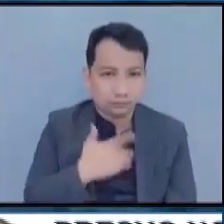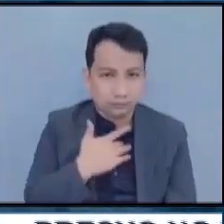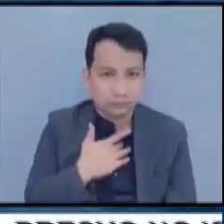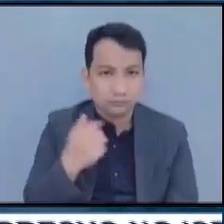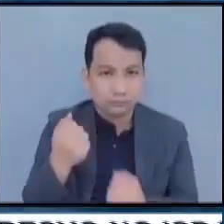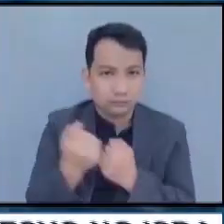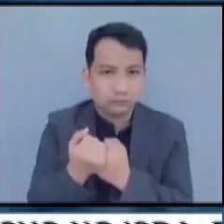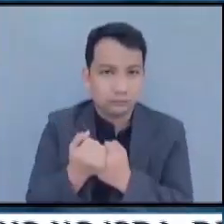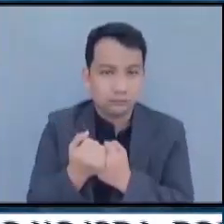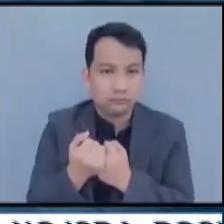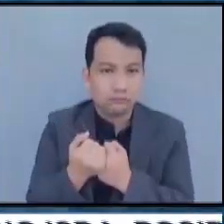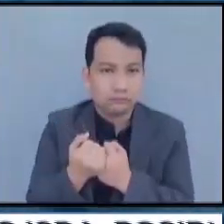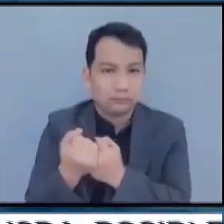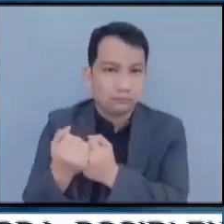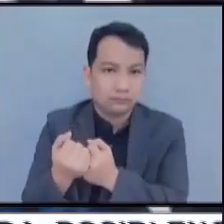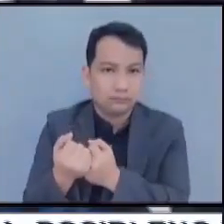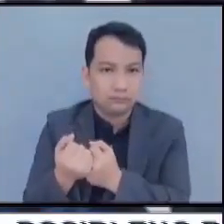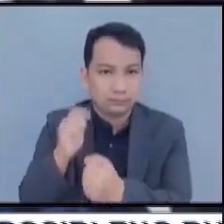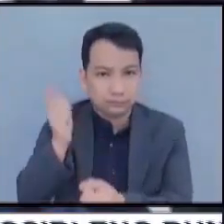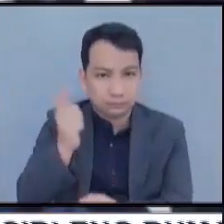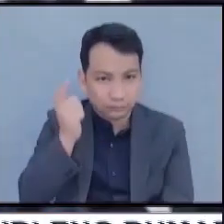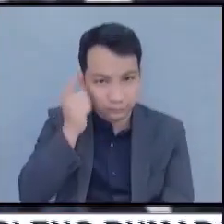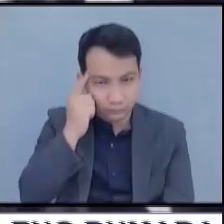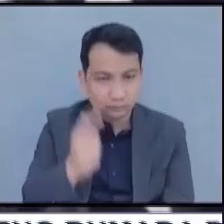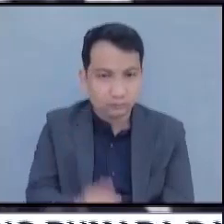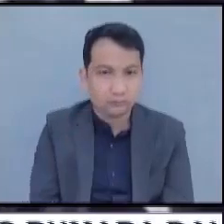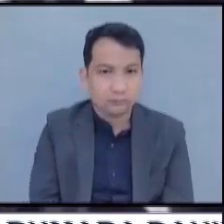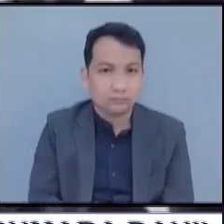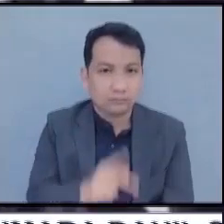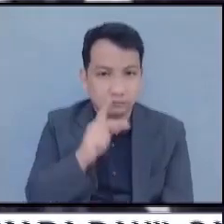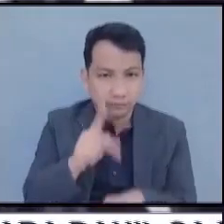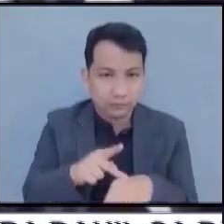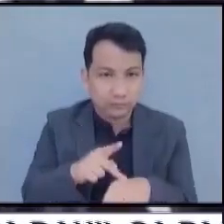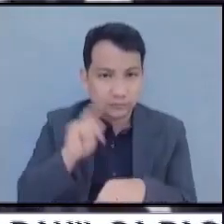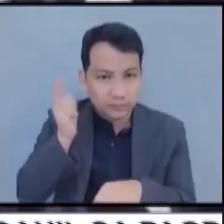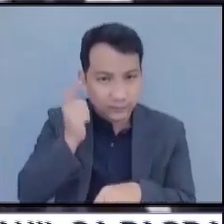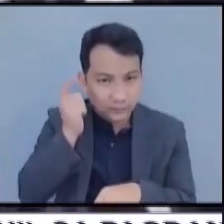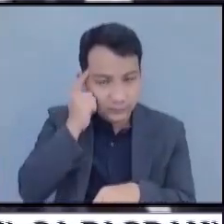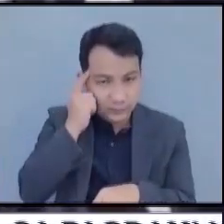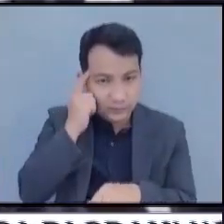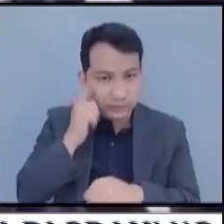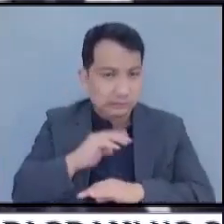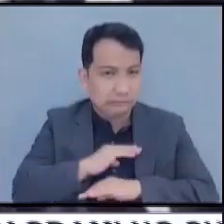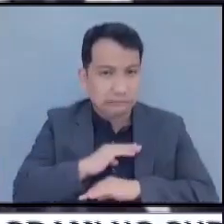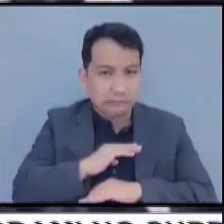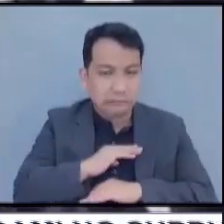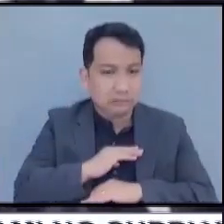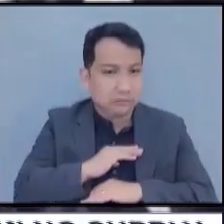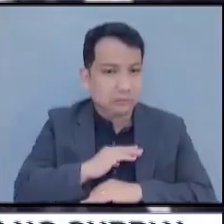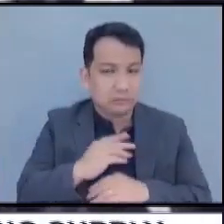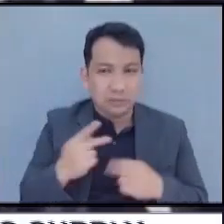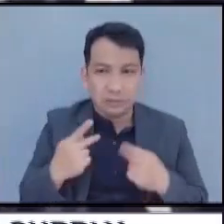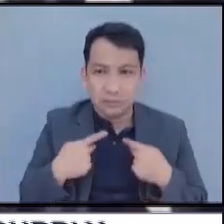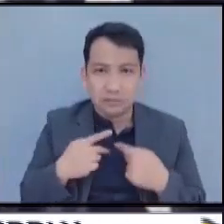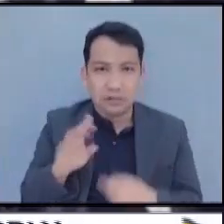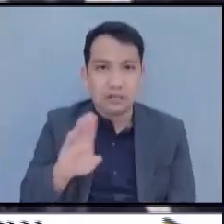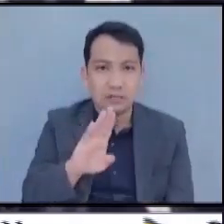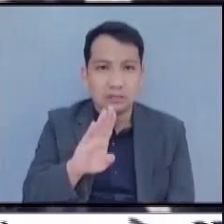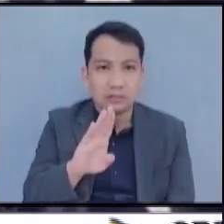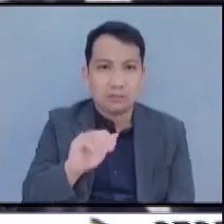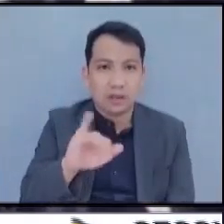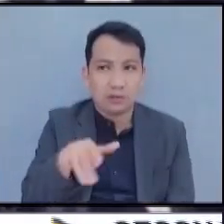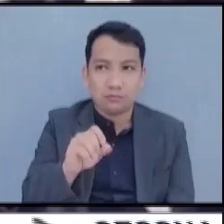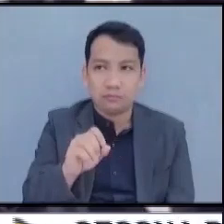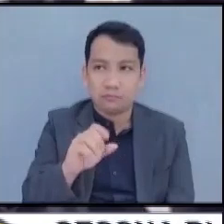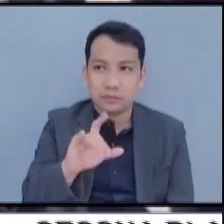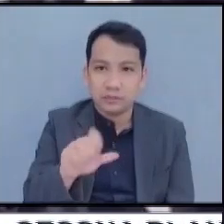ng pamahalaan. Well, ang Philippine government is not yet satisfied sa nangyayari na to sa Bajo de Masinloc. the